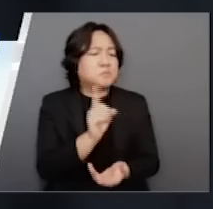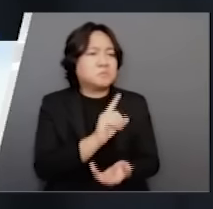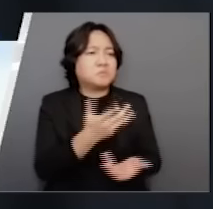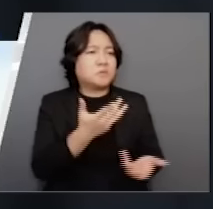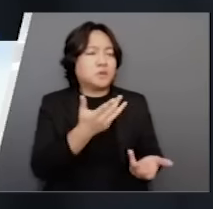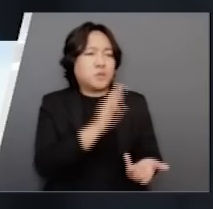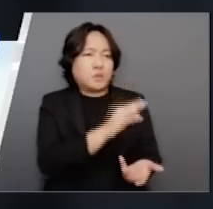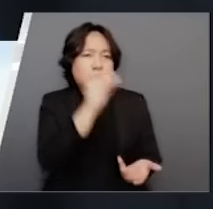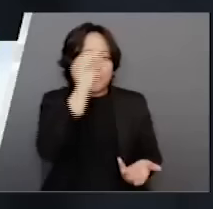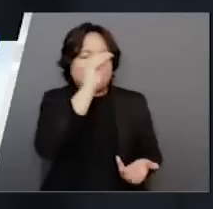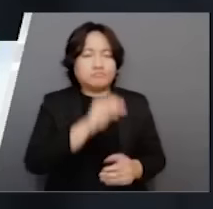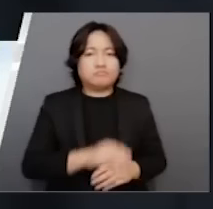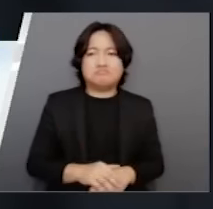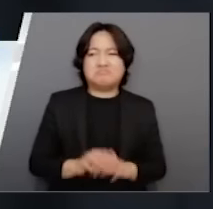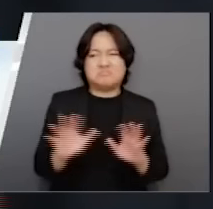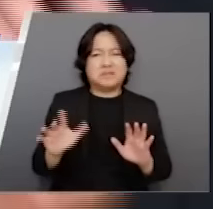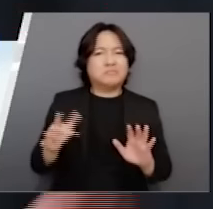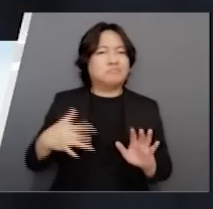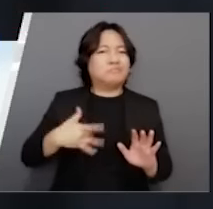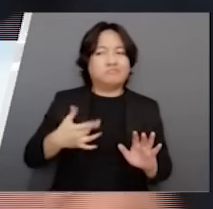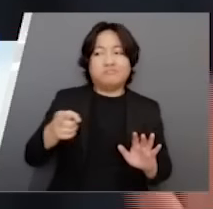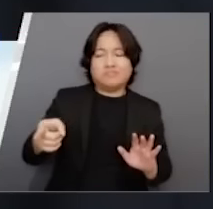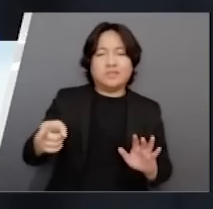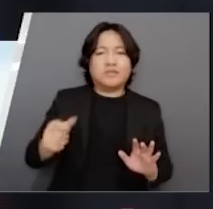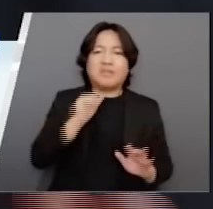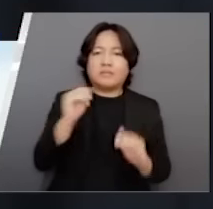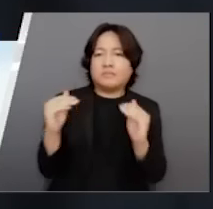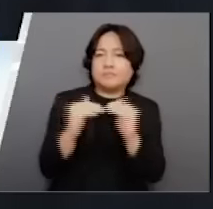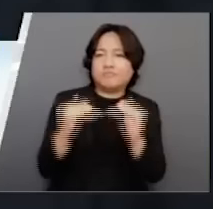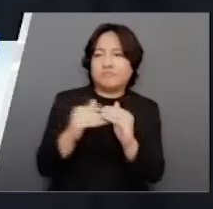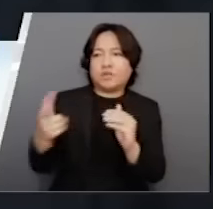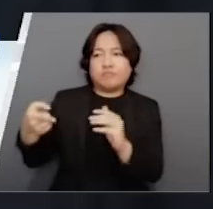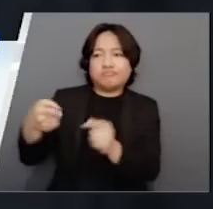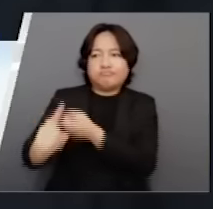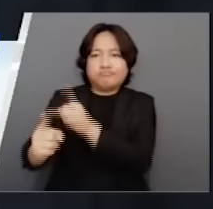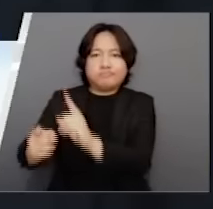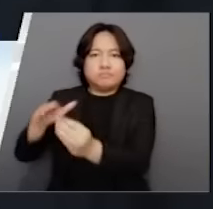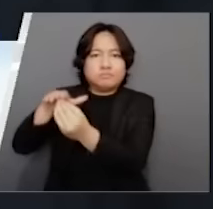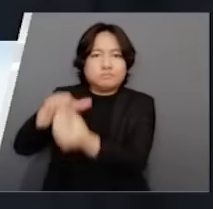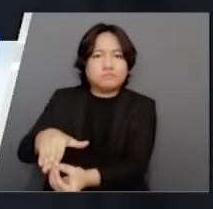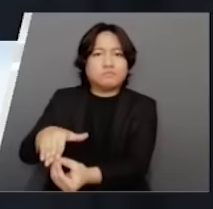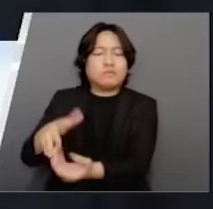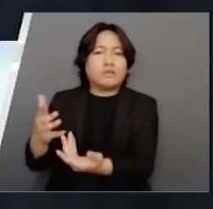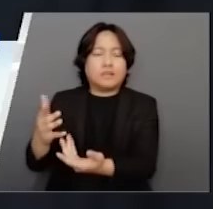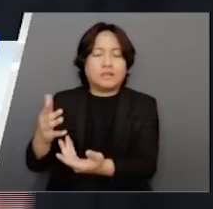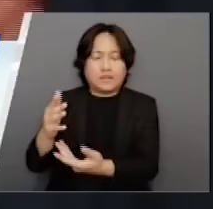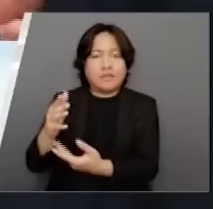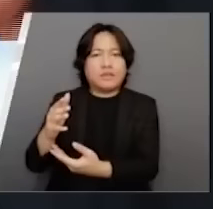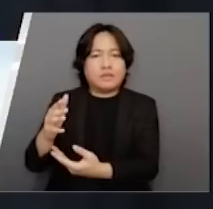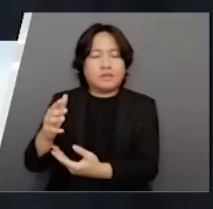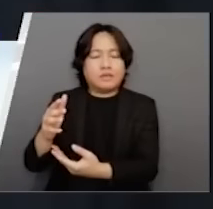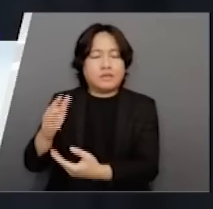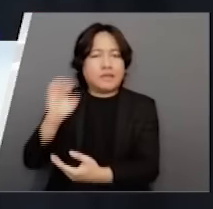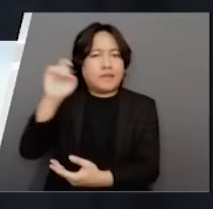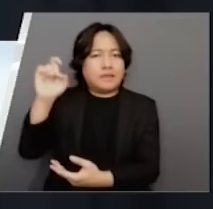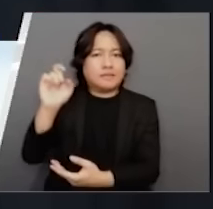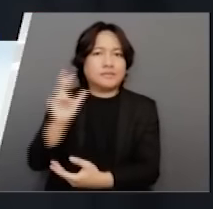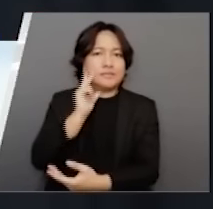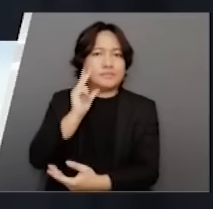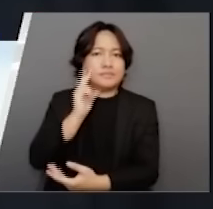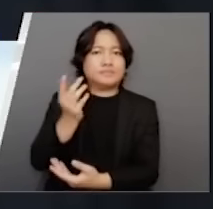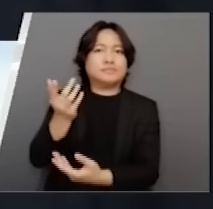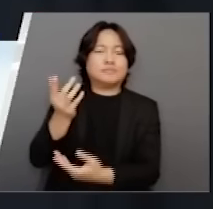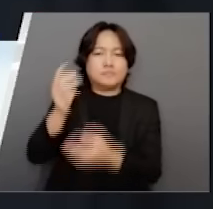political persecution. Nakita ko na nga, ilang beses ko na inulit. Even if approved naman sa NEP